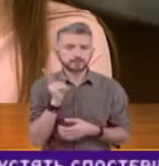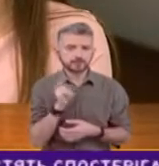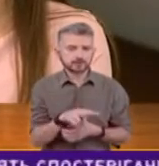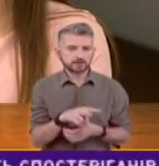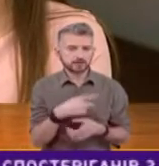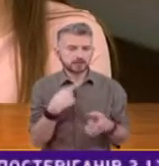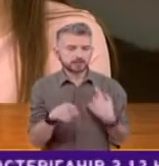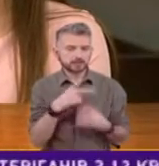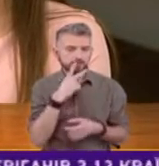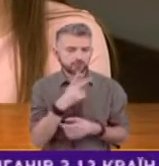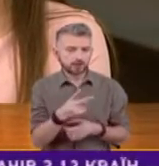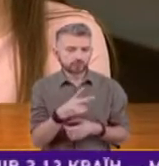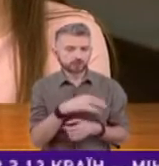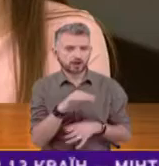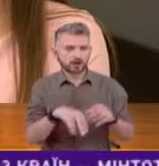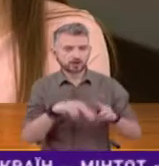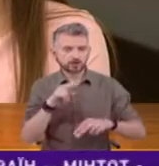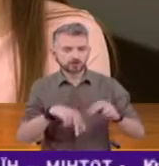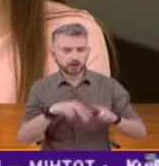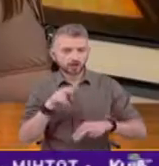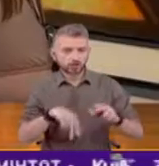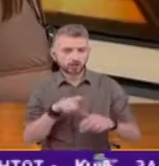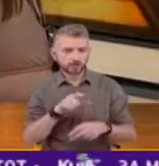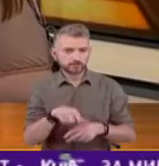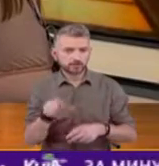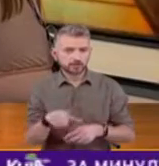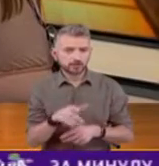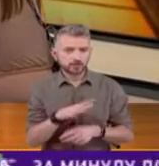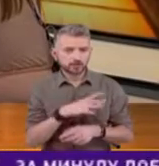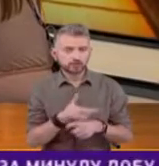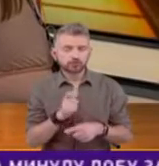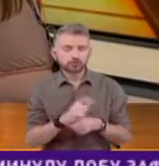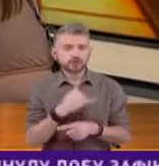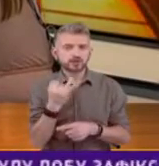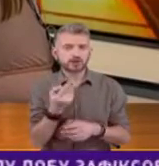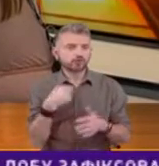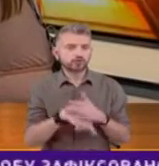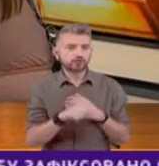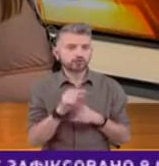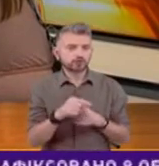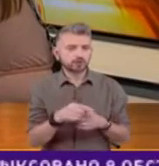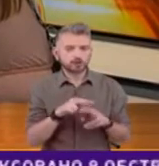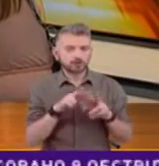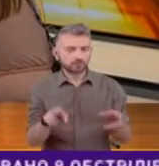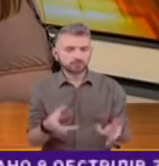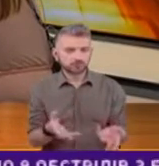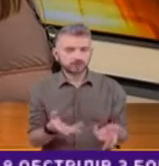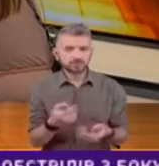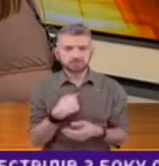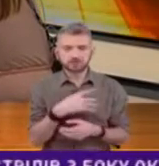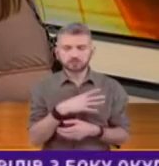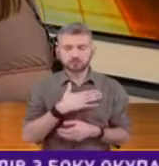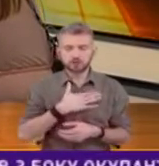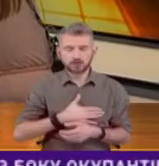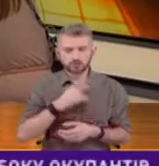два різних бачення архітектори. Було дуже цікаво, в чому вони там, наприклад, співпадали. Для мене було